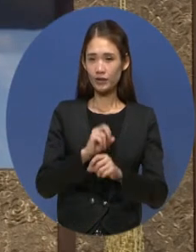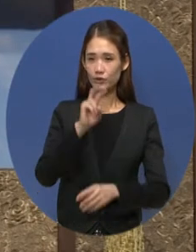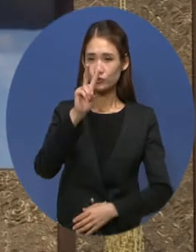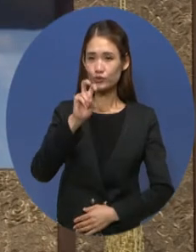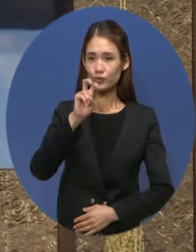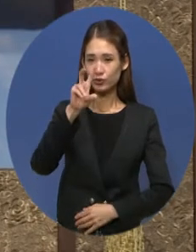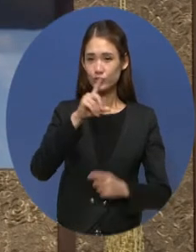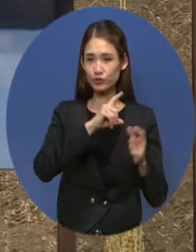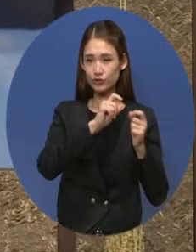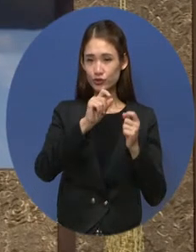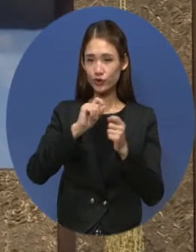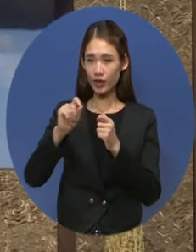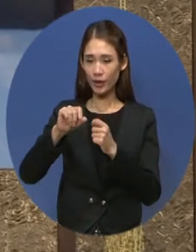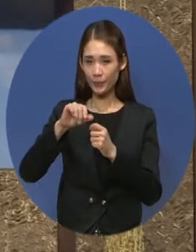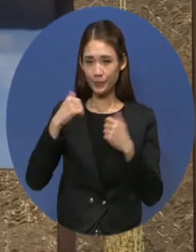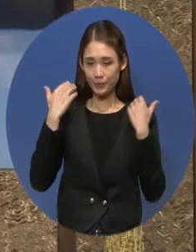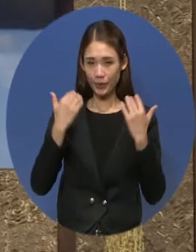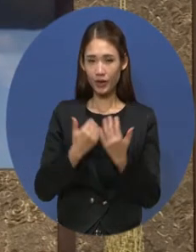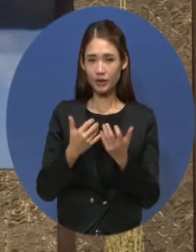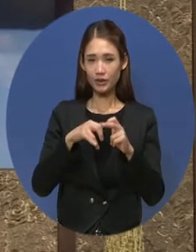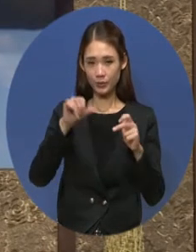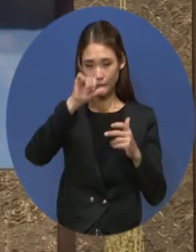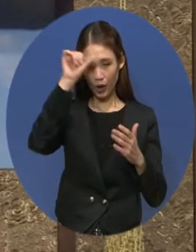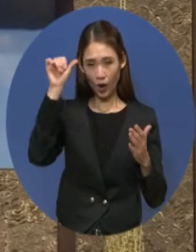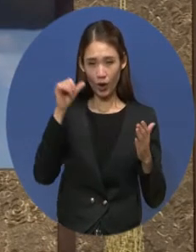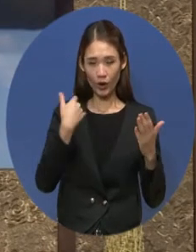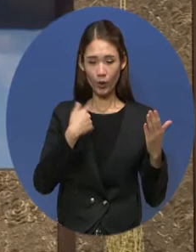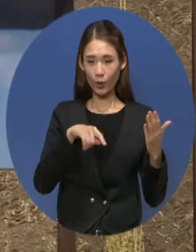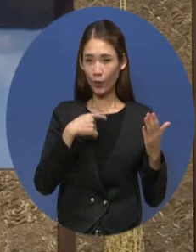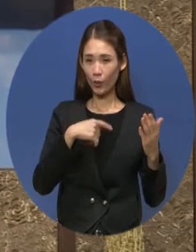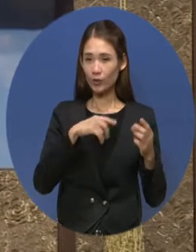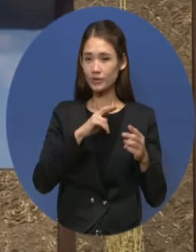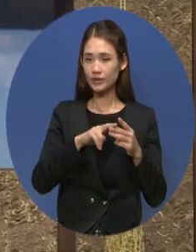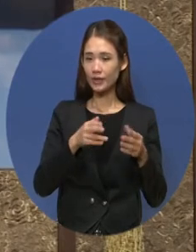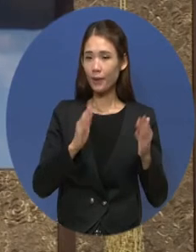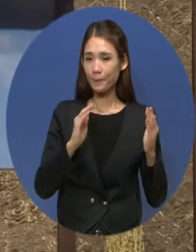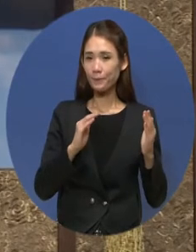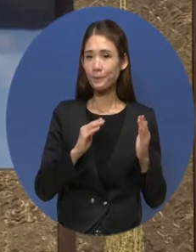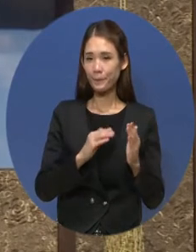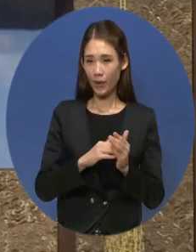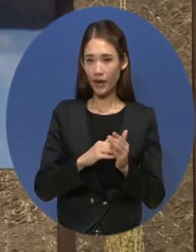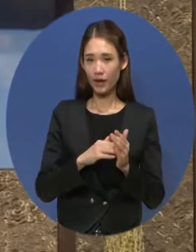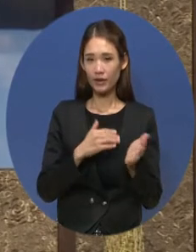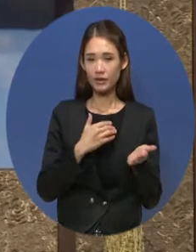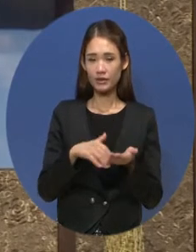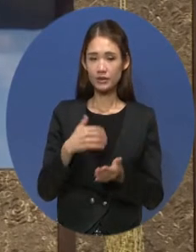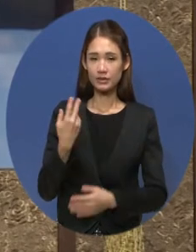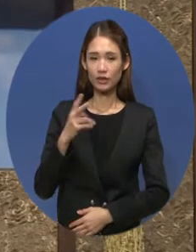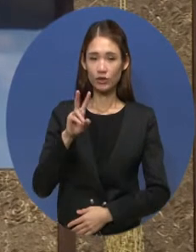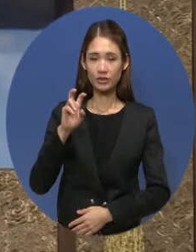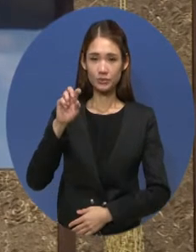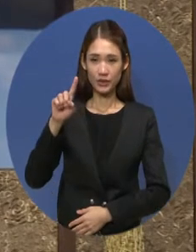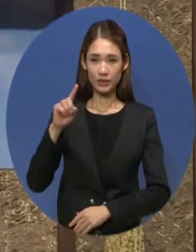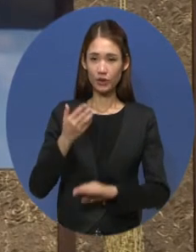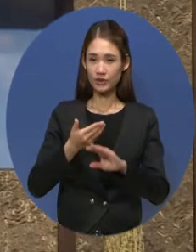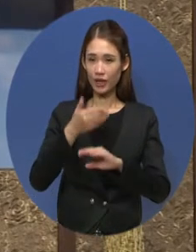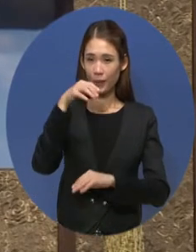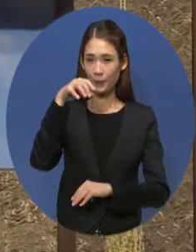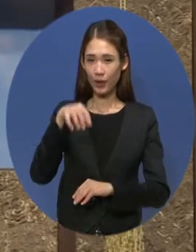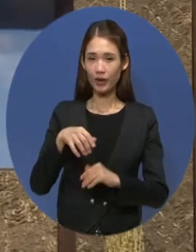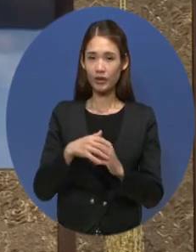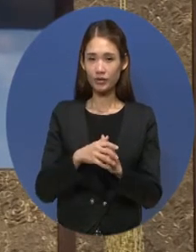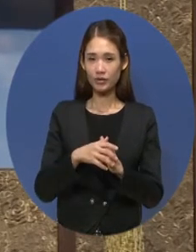발달장애인 평생 교육 센터 가 설치가 완료가 됐구요 2021년 상반기까지 이제